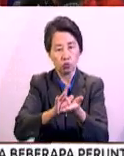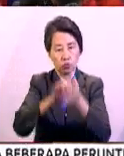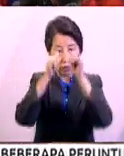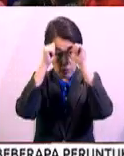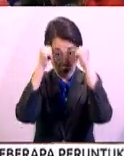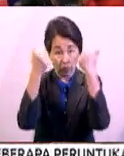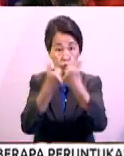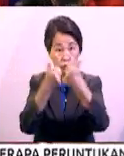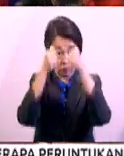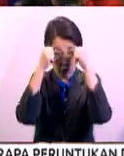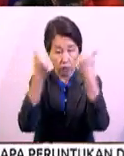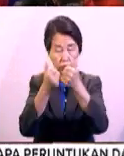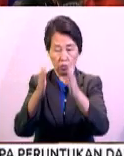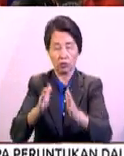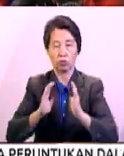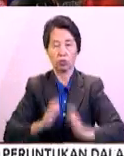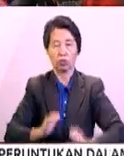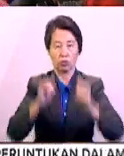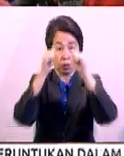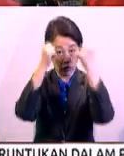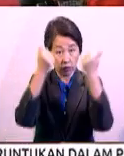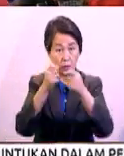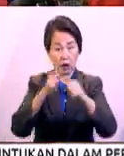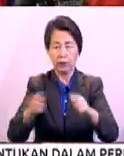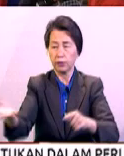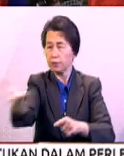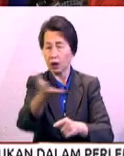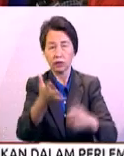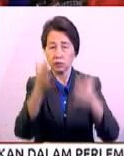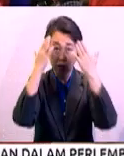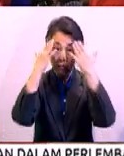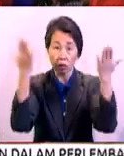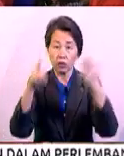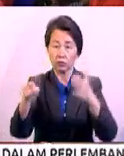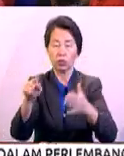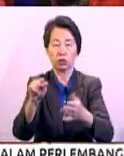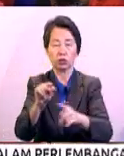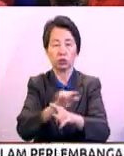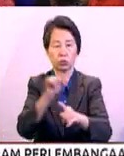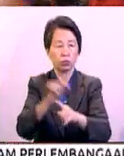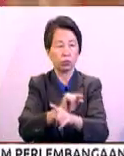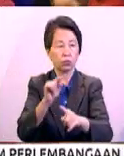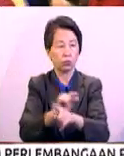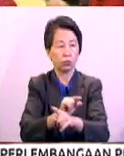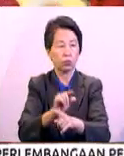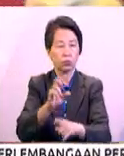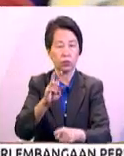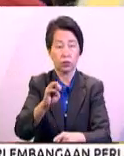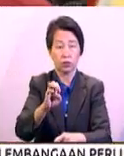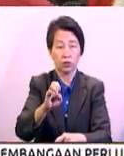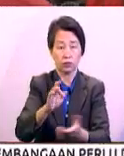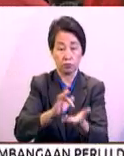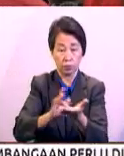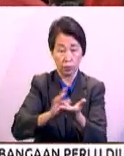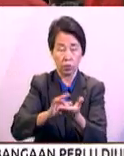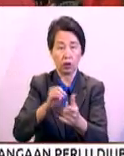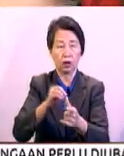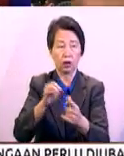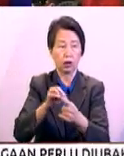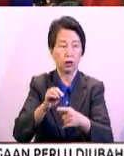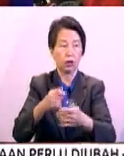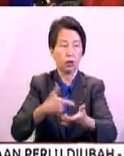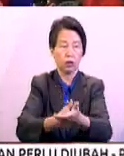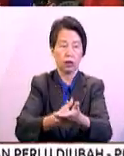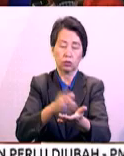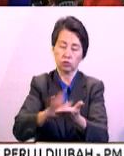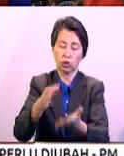tetapi sis, ramai orang belum tahu. And then mereka menggunakan drug dan medicine terus. Upon diagnosis, terus